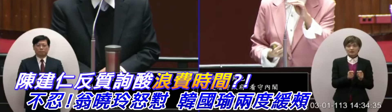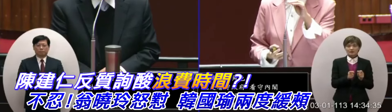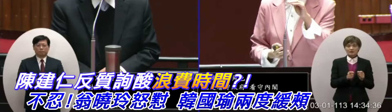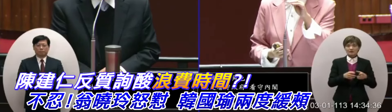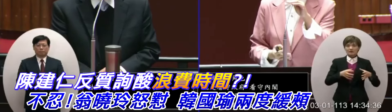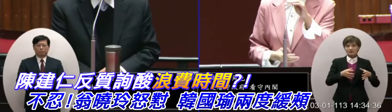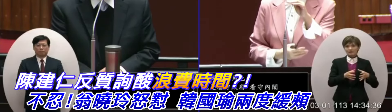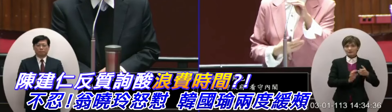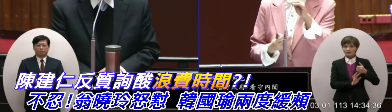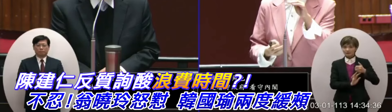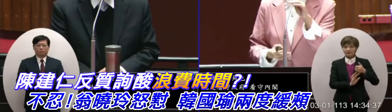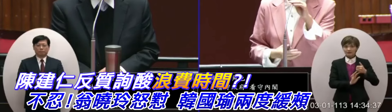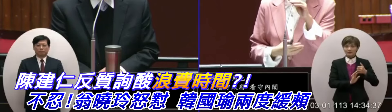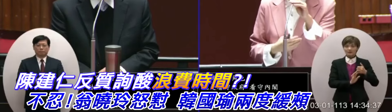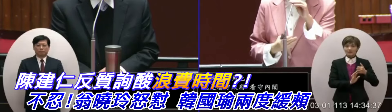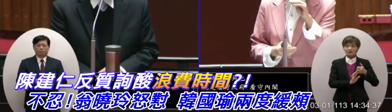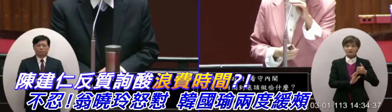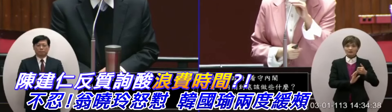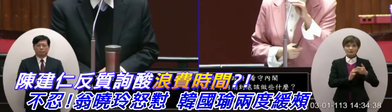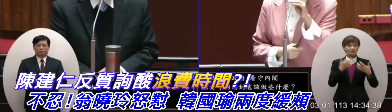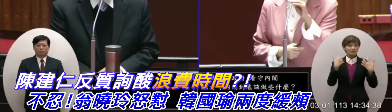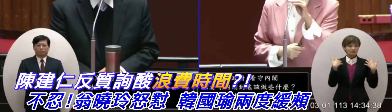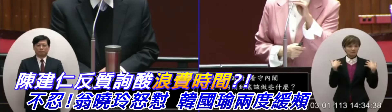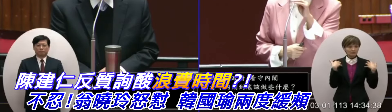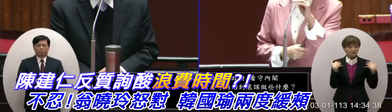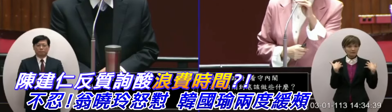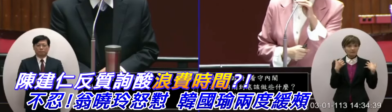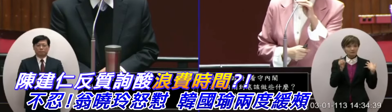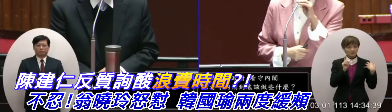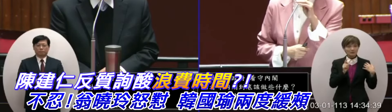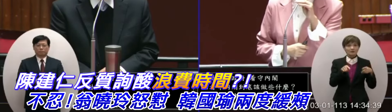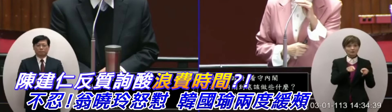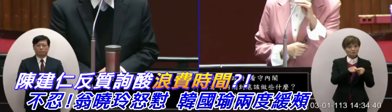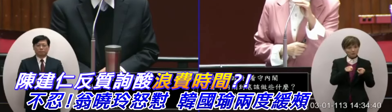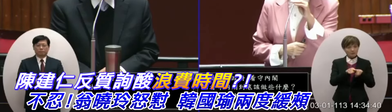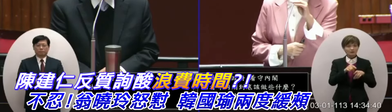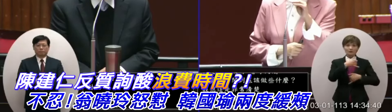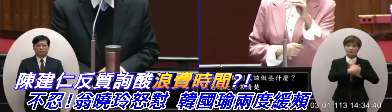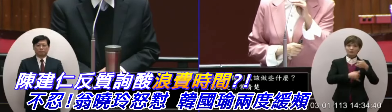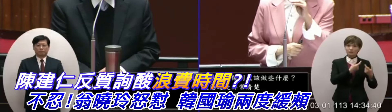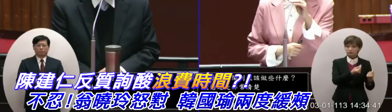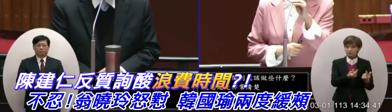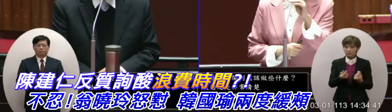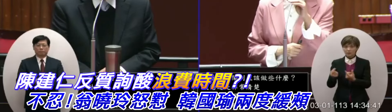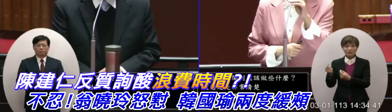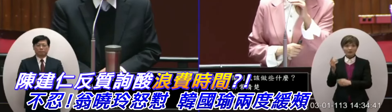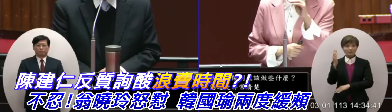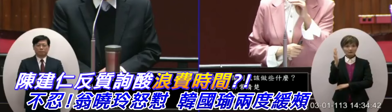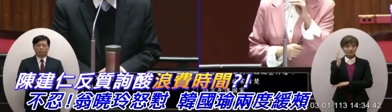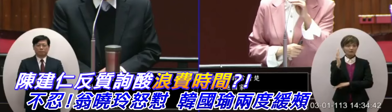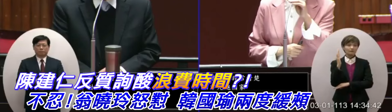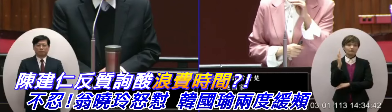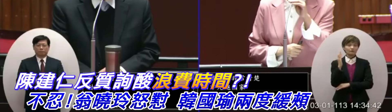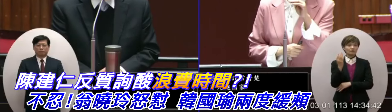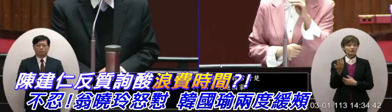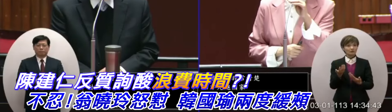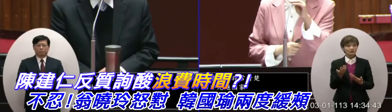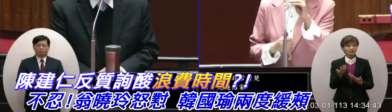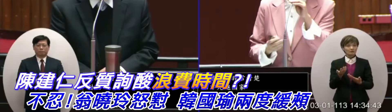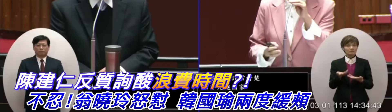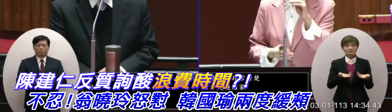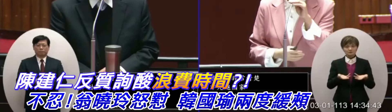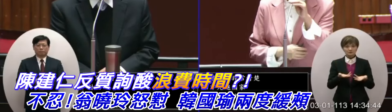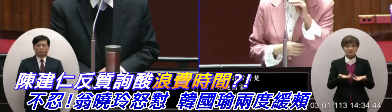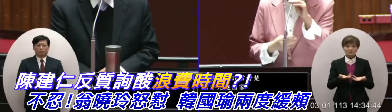要的功能就是只是在维持一般性日常的政府职能，是不适合在做一